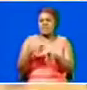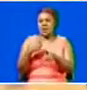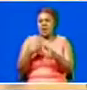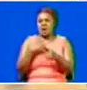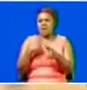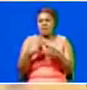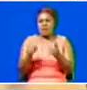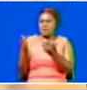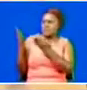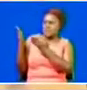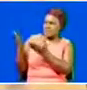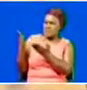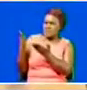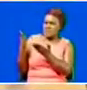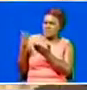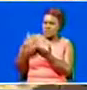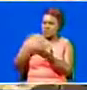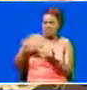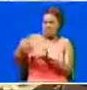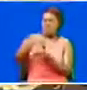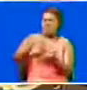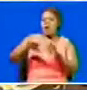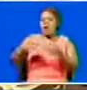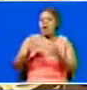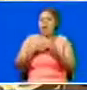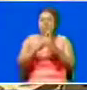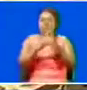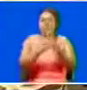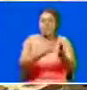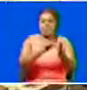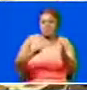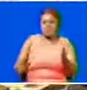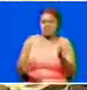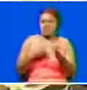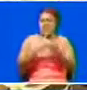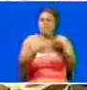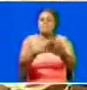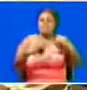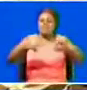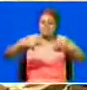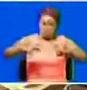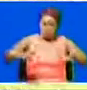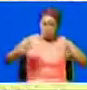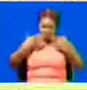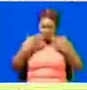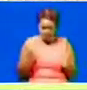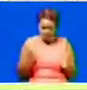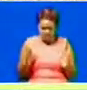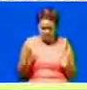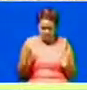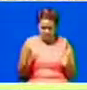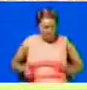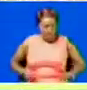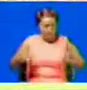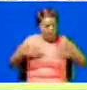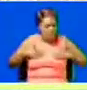Lakini mchakato huu unazingirwa na usiri. Iweje pembe hizi zikatolewa kwa vifaru kabla uchunguzi kukamilika, na wapi mizoga